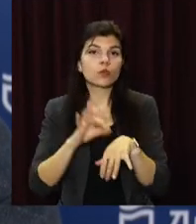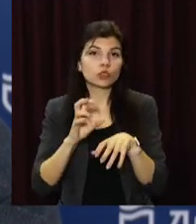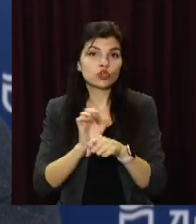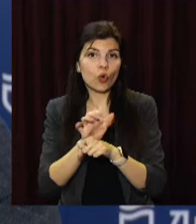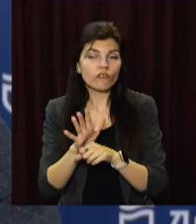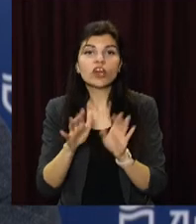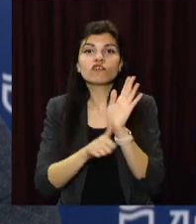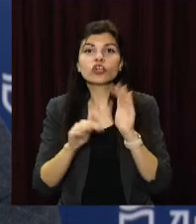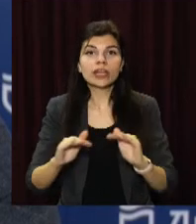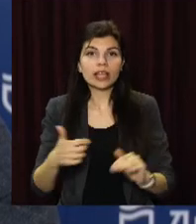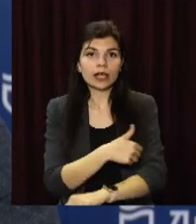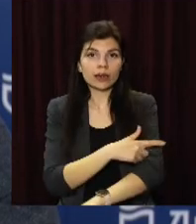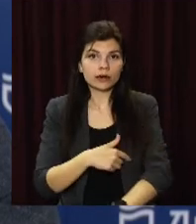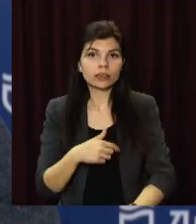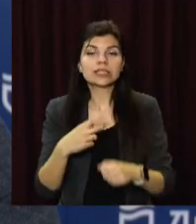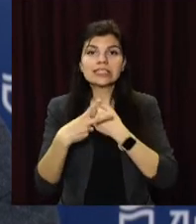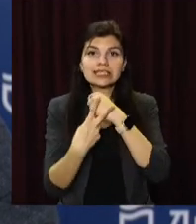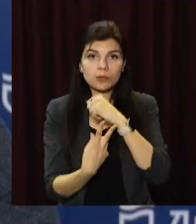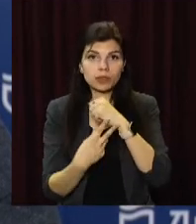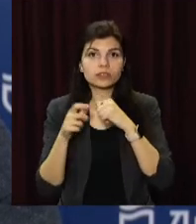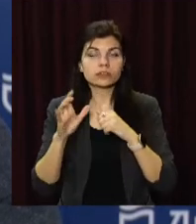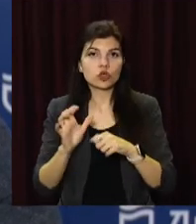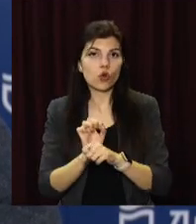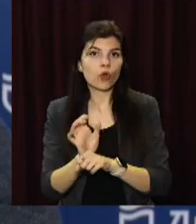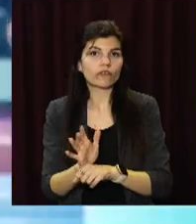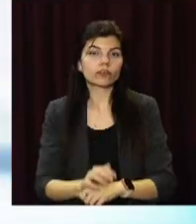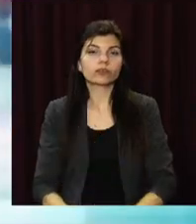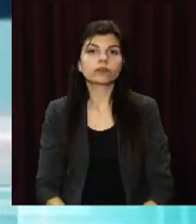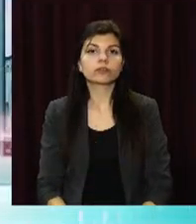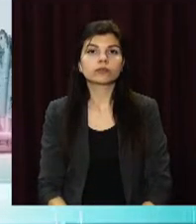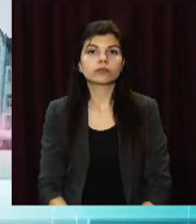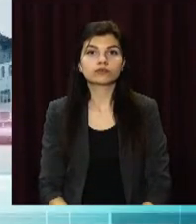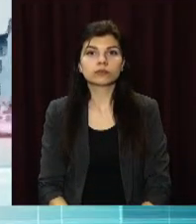в 6-й дитячій лікарні 17 пацієнтів з ковід.